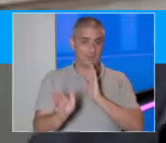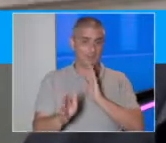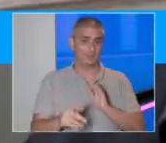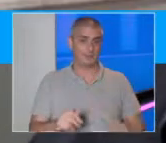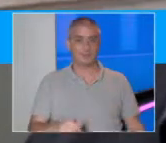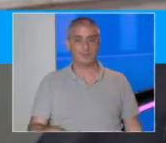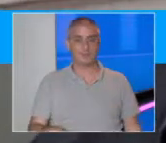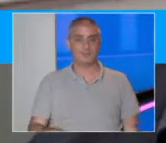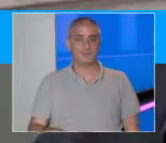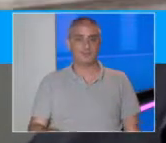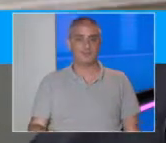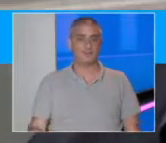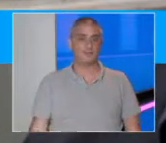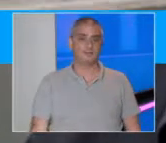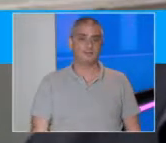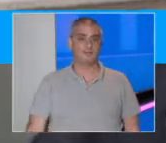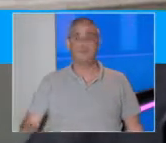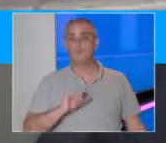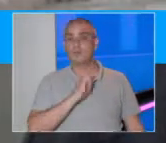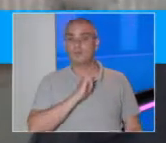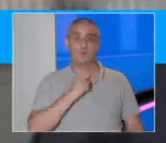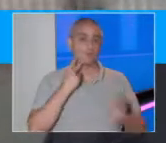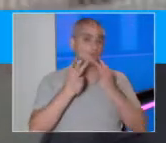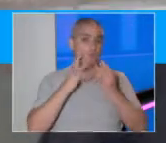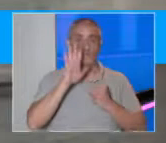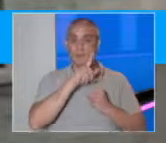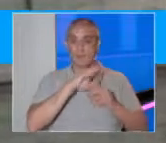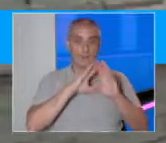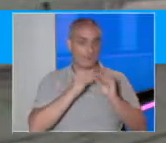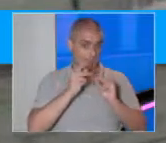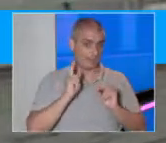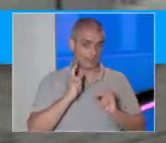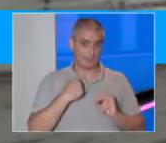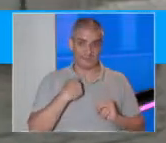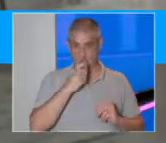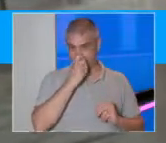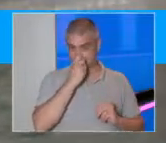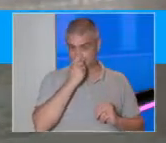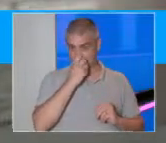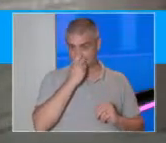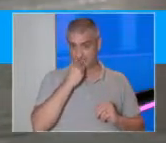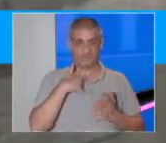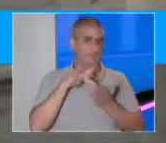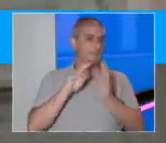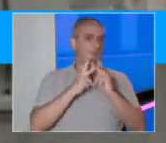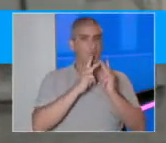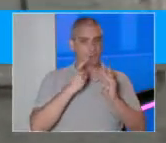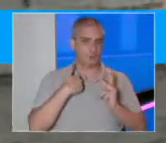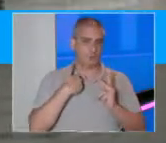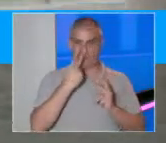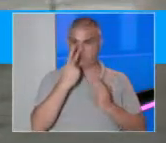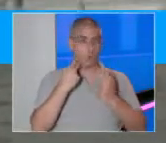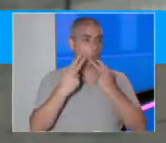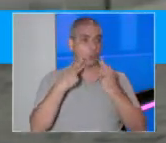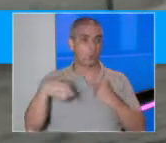כרגע? אז זה מאוד מעניין. התגובות באירופה בכלל, אני נמצא גם בקבוצות שאני רואה את